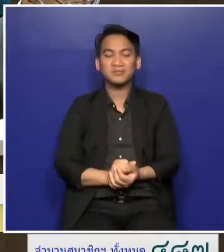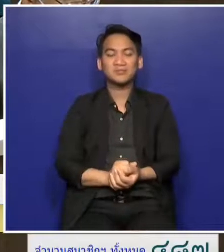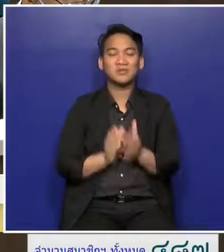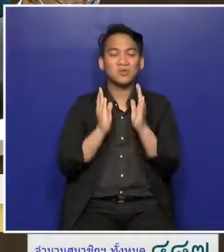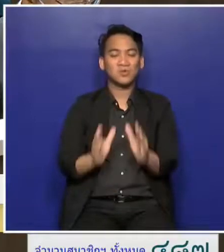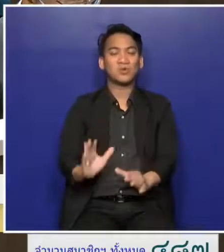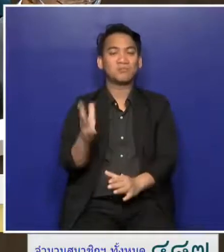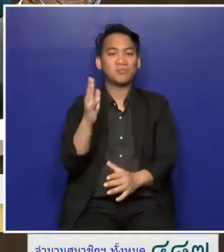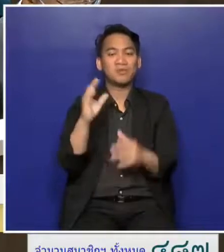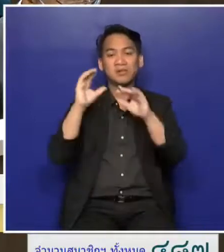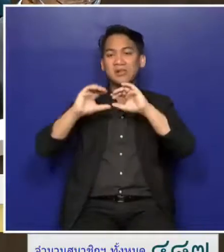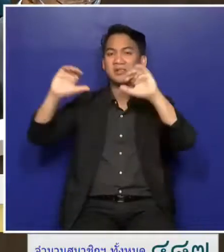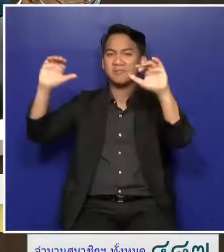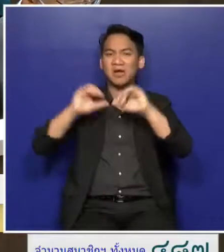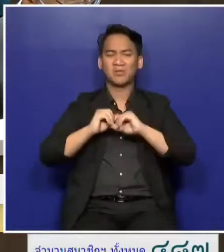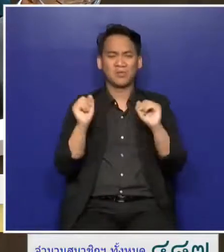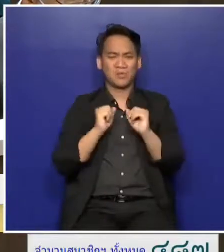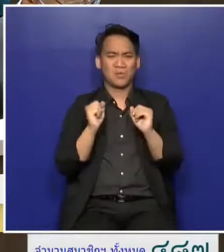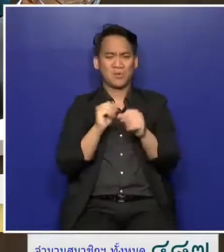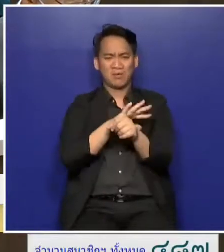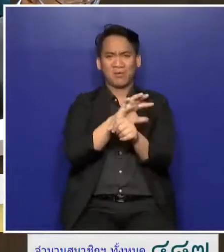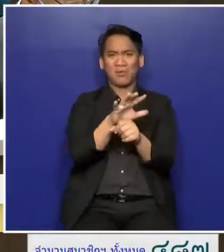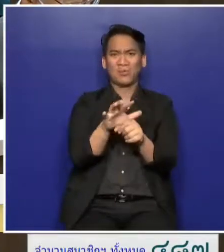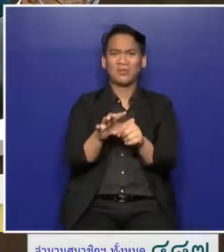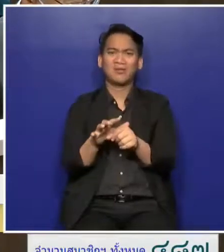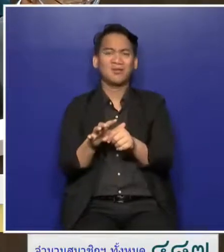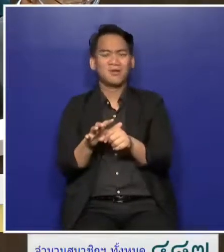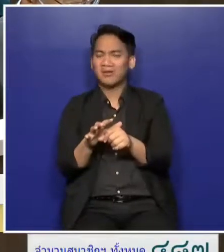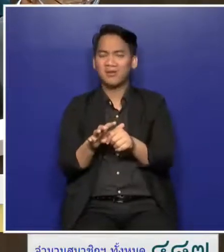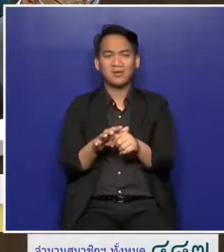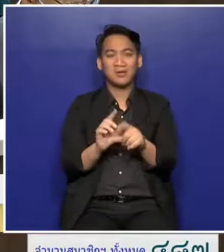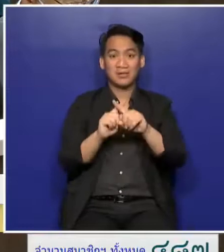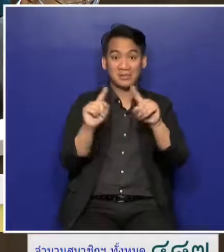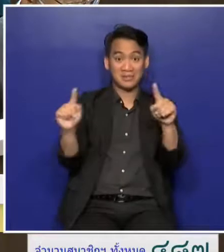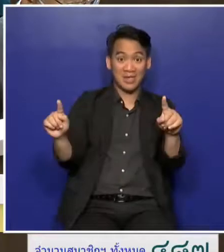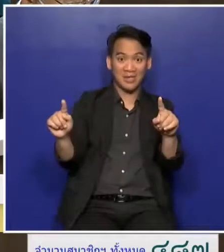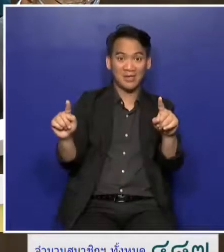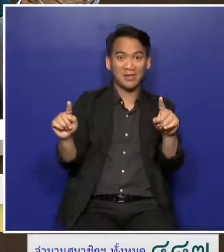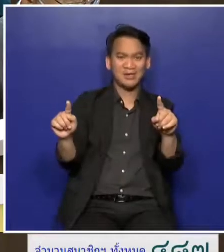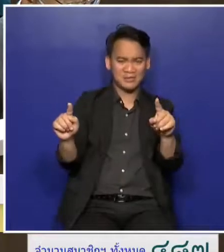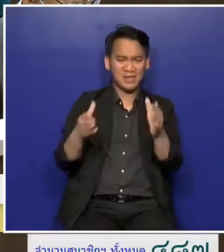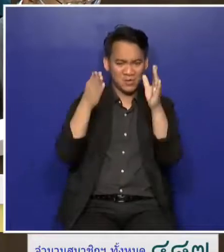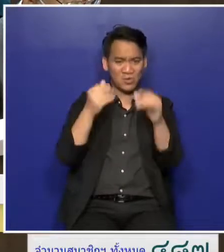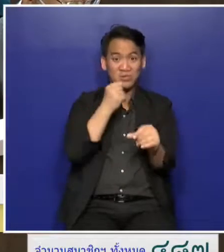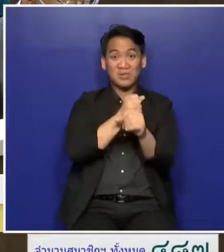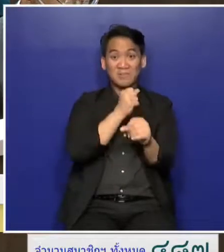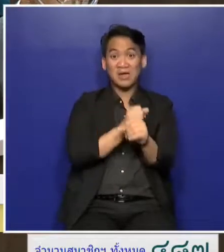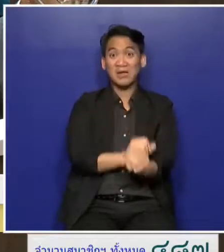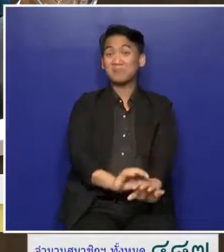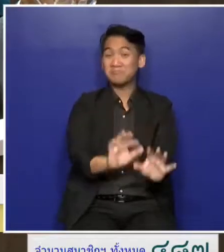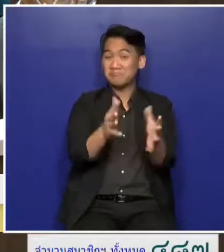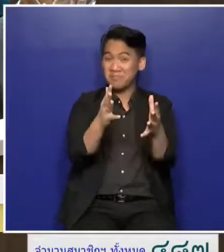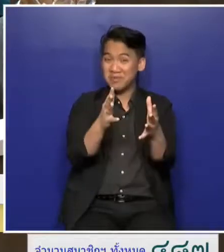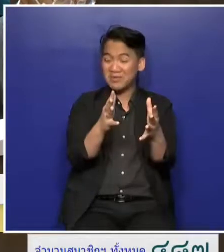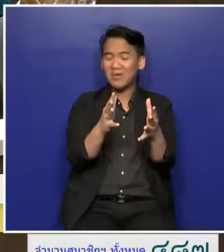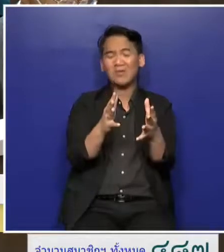รảnธาบาลก็กลว Covid จะเข้า แต่ลืมไปว่าการ ขาดแนแงงานทำให้มอออเดอร์เขาไมไดเข้ามาเที่ยวเขาเข้ามาใช้